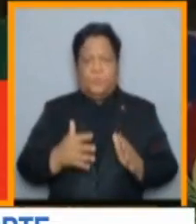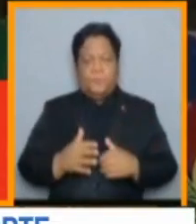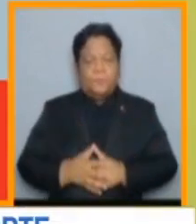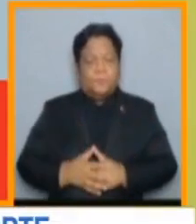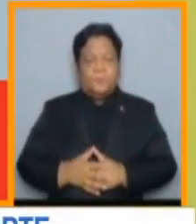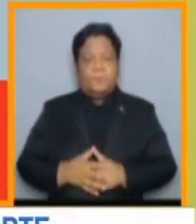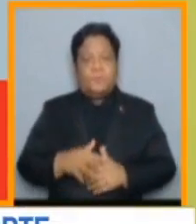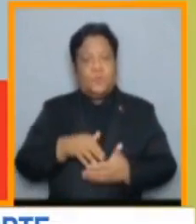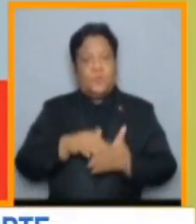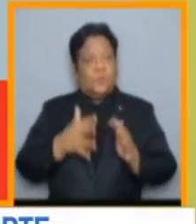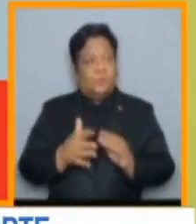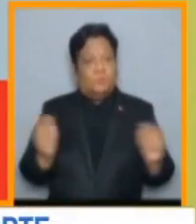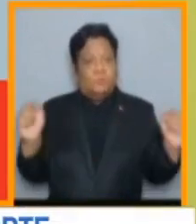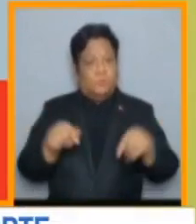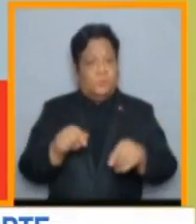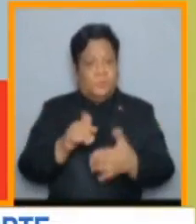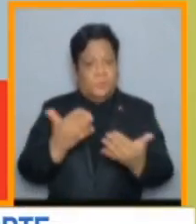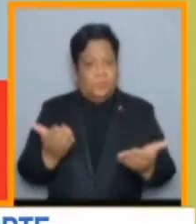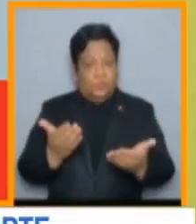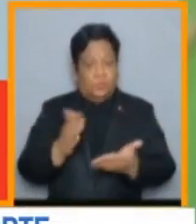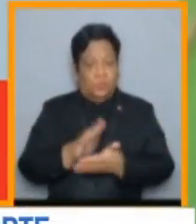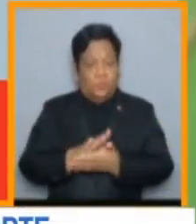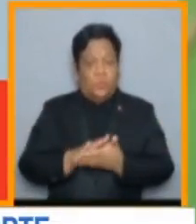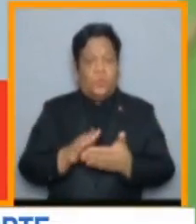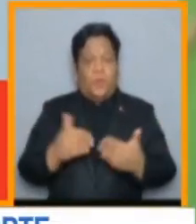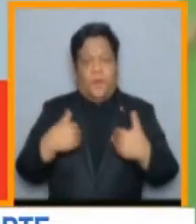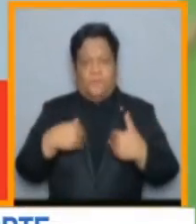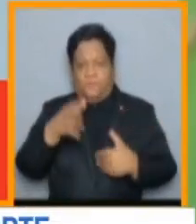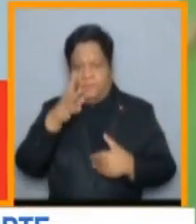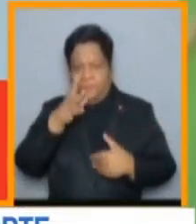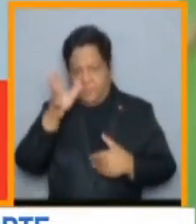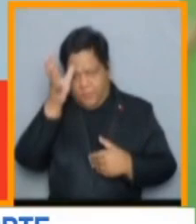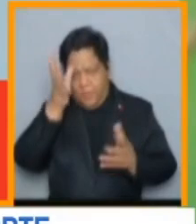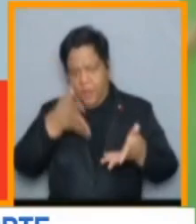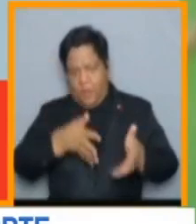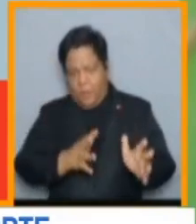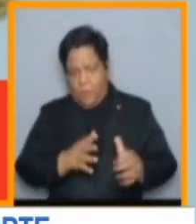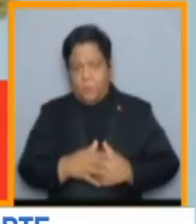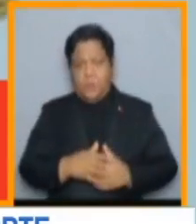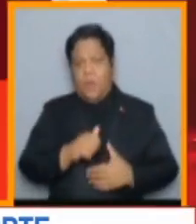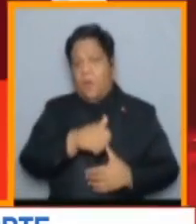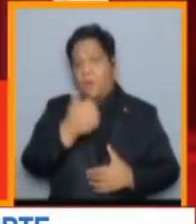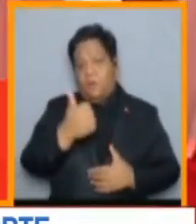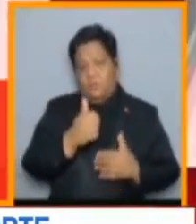ngayon, ang mga mayroong parents' consent. Ang iba, online pa rin.